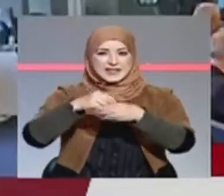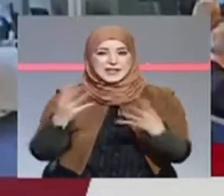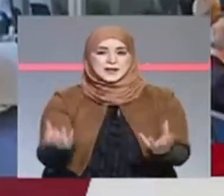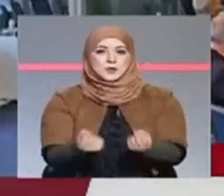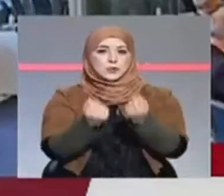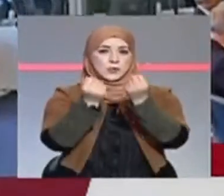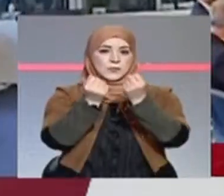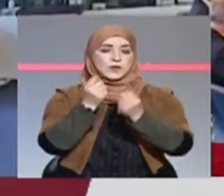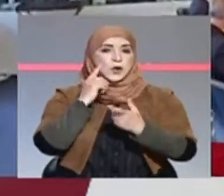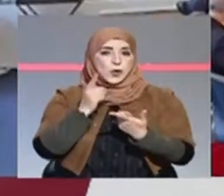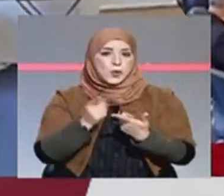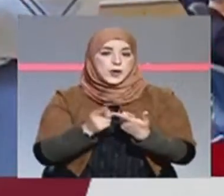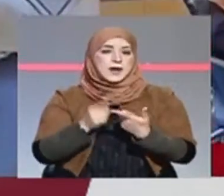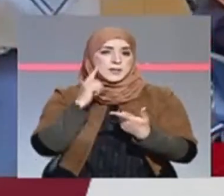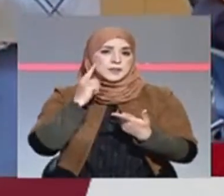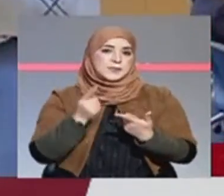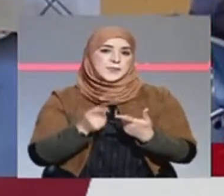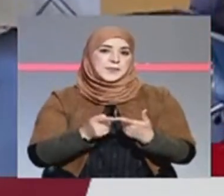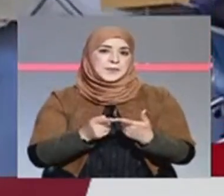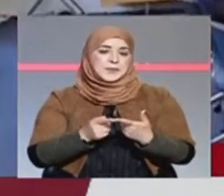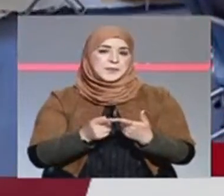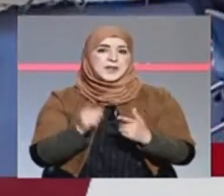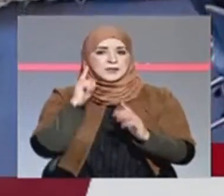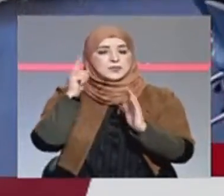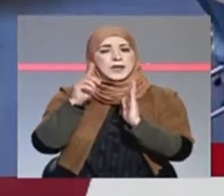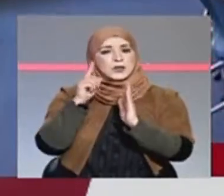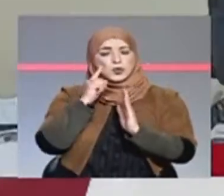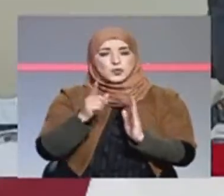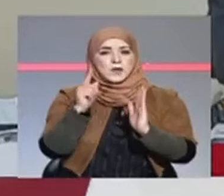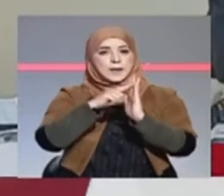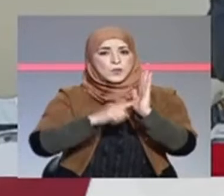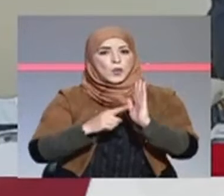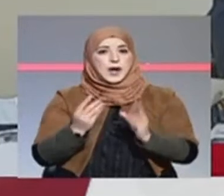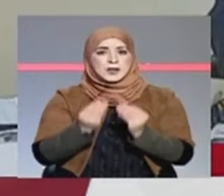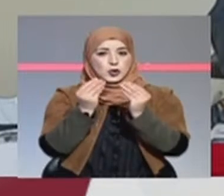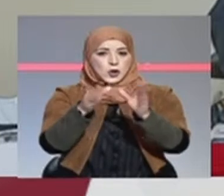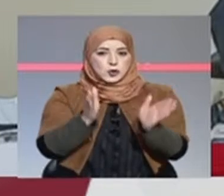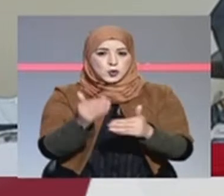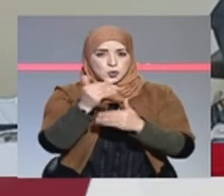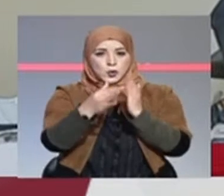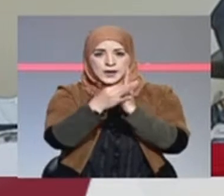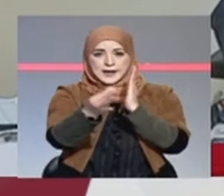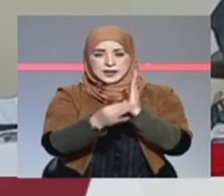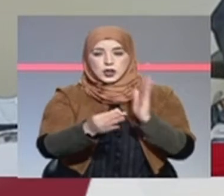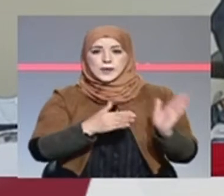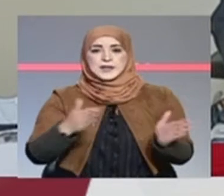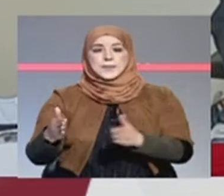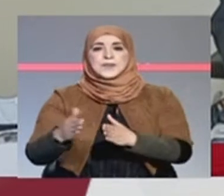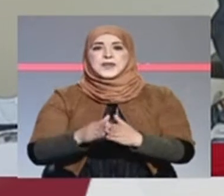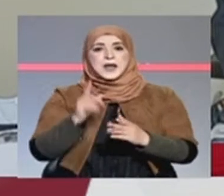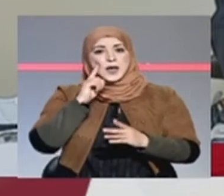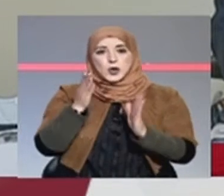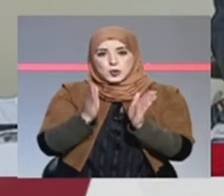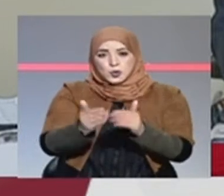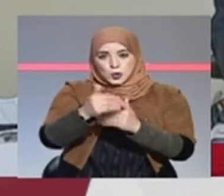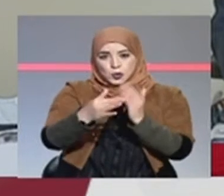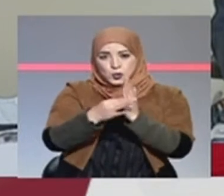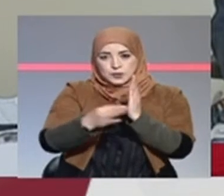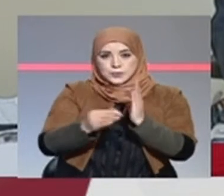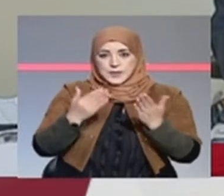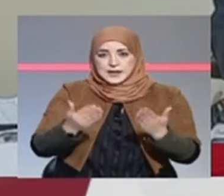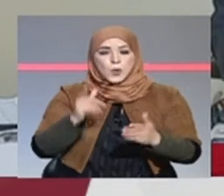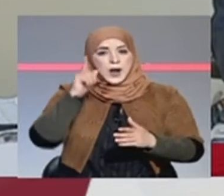تتماهى مع الحد الادنى من الشروط التي وضعها الصندوق صندوق النقد الدولي الان يقول انه لابد من اتخاذ